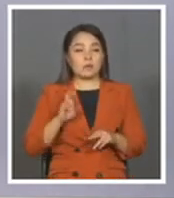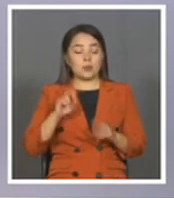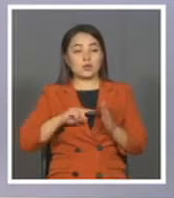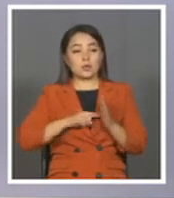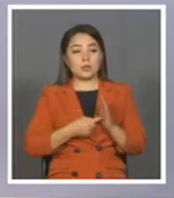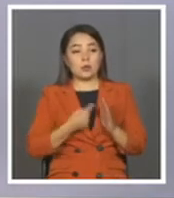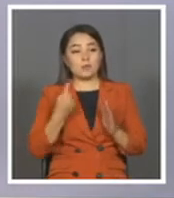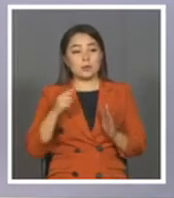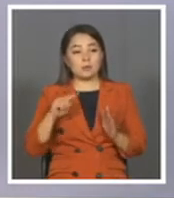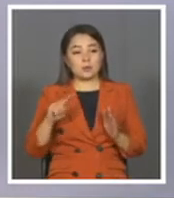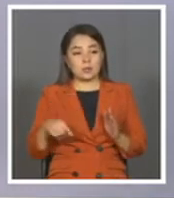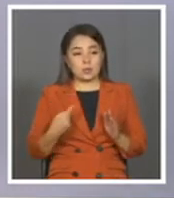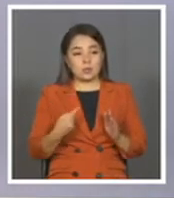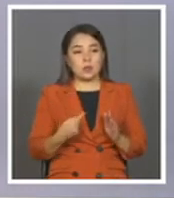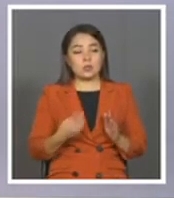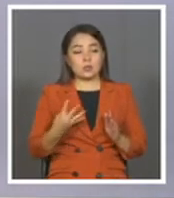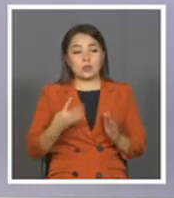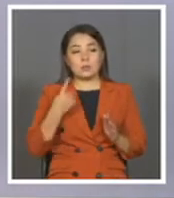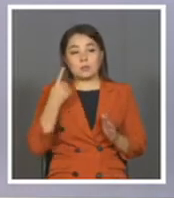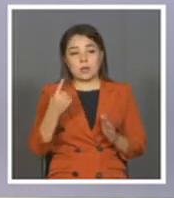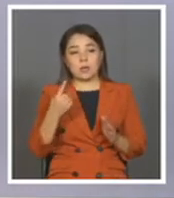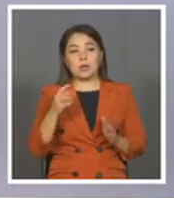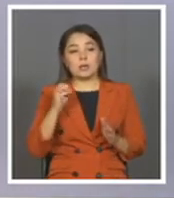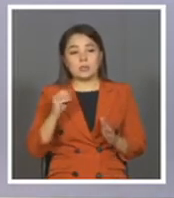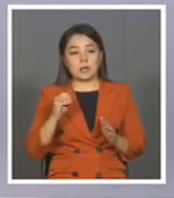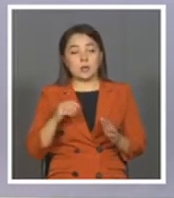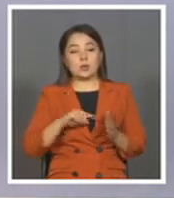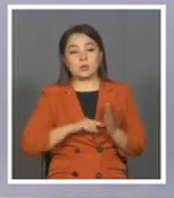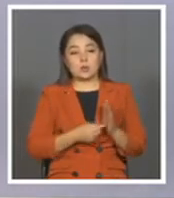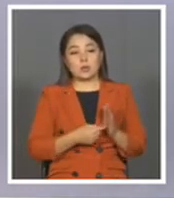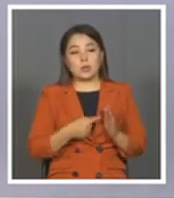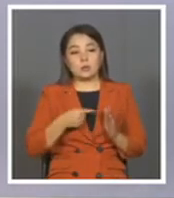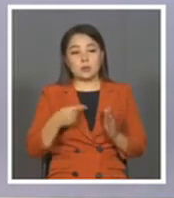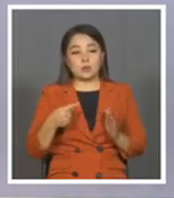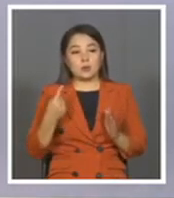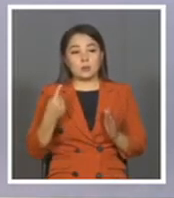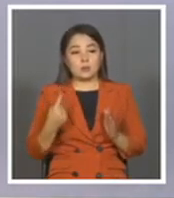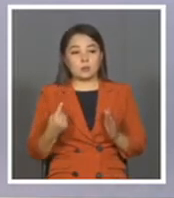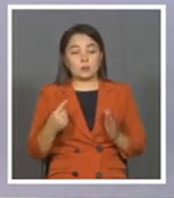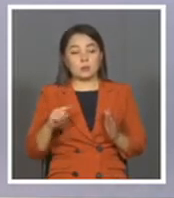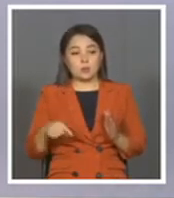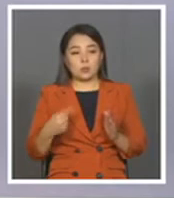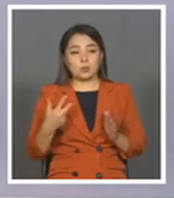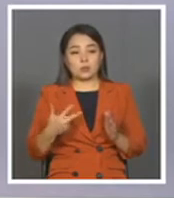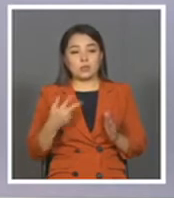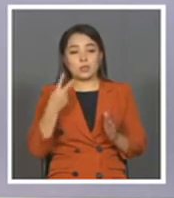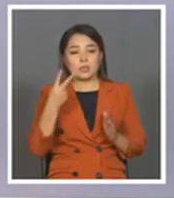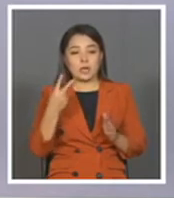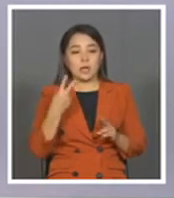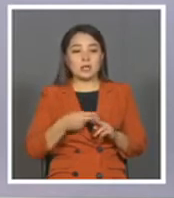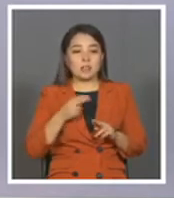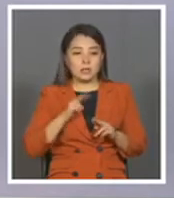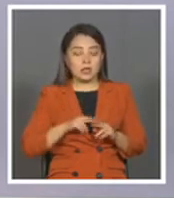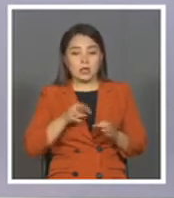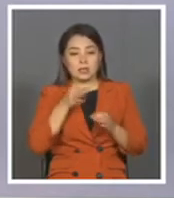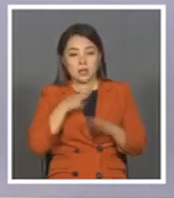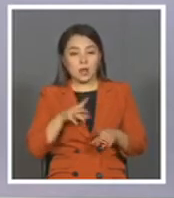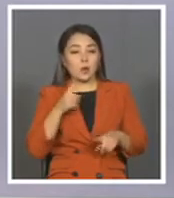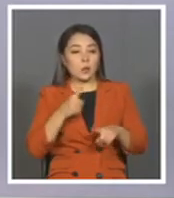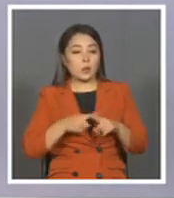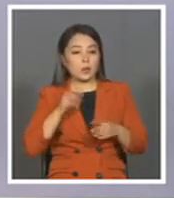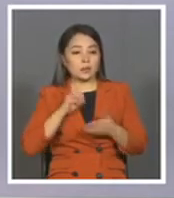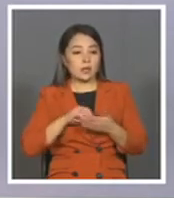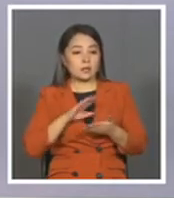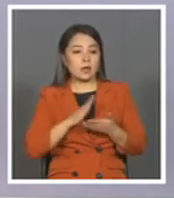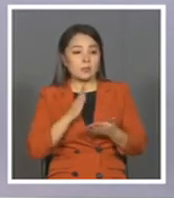координаты 1,4-ден 1, ал Е нүктесінің координаты минус 1,3-ден 2. Біз білетіндей, кез келген оң сан,